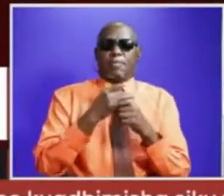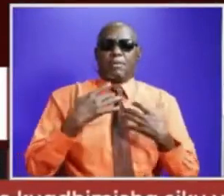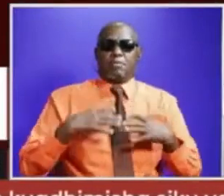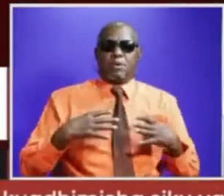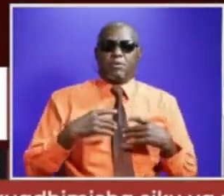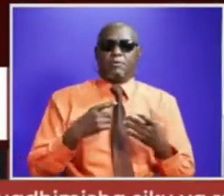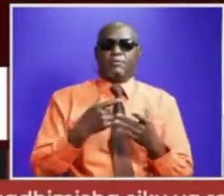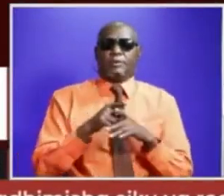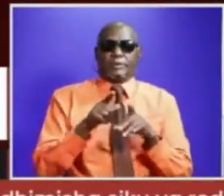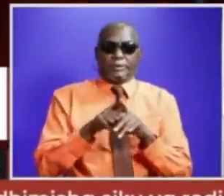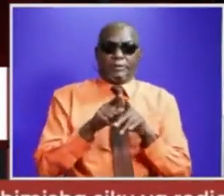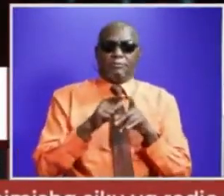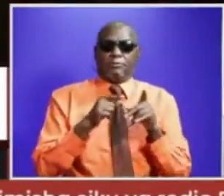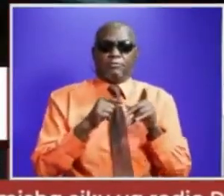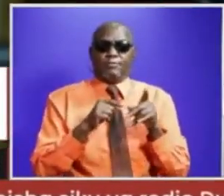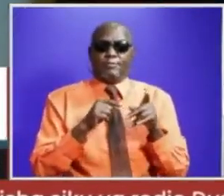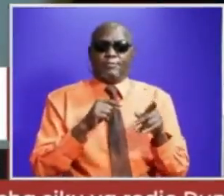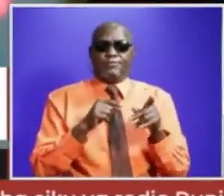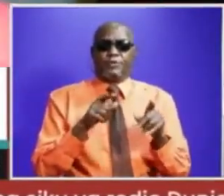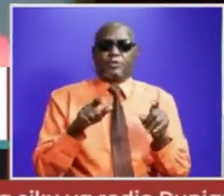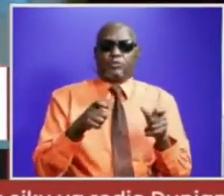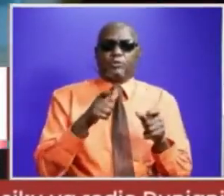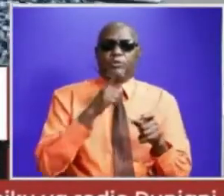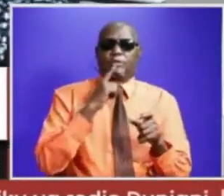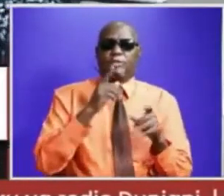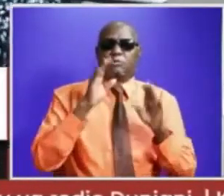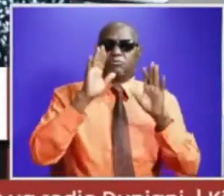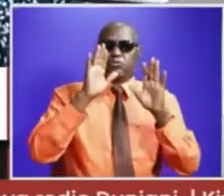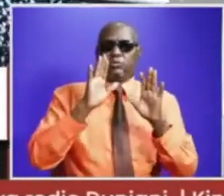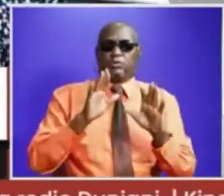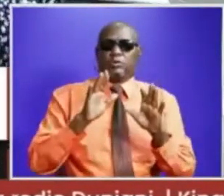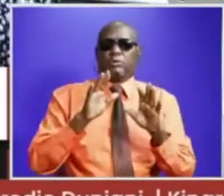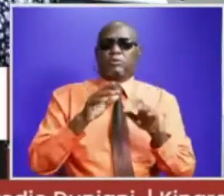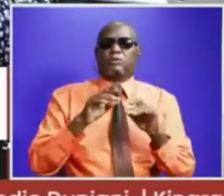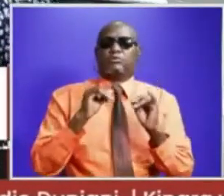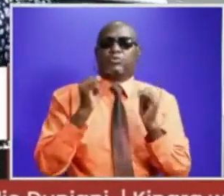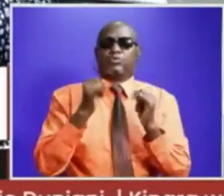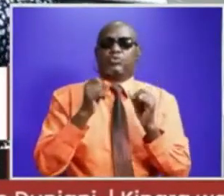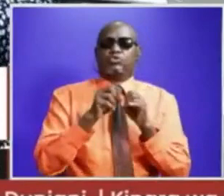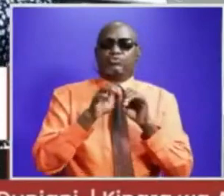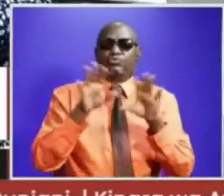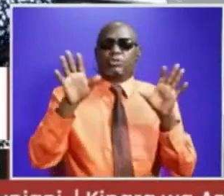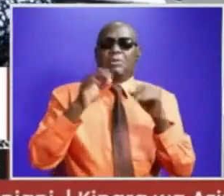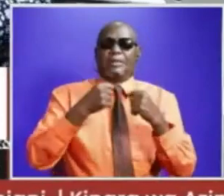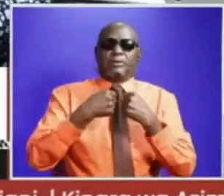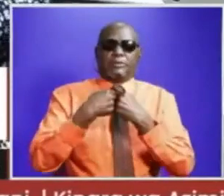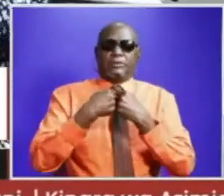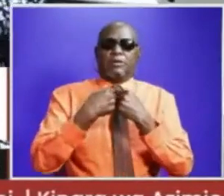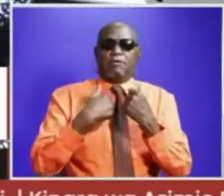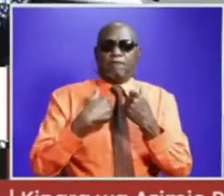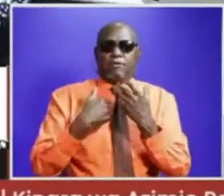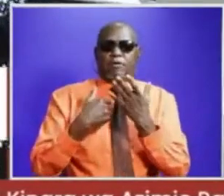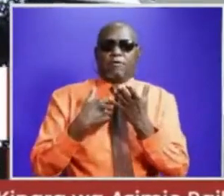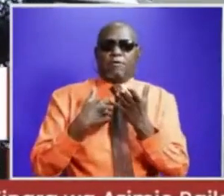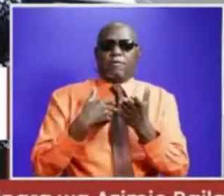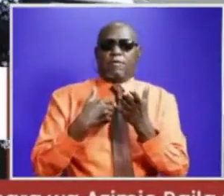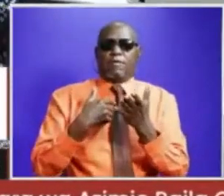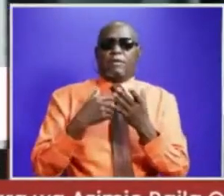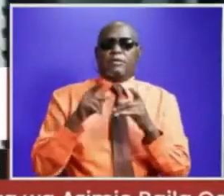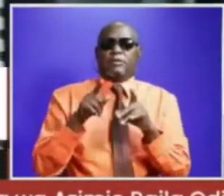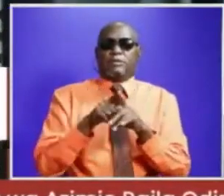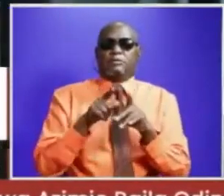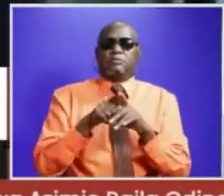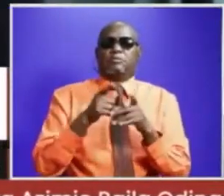kuwa chombo kinachoongoza katika kutoa mawasiliano kwa haraka, bado inakumbwa na changamoto chungu nzima kama vile kuwepo kwa mitandao ya